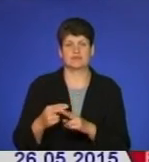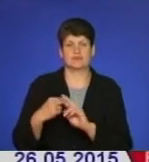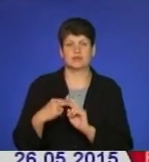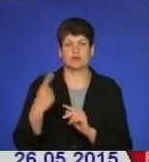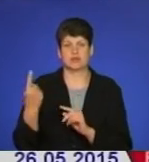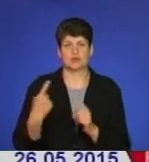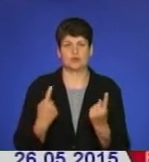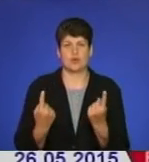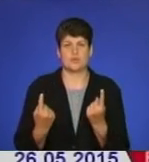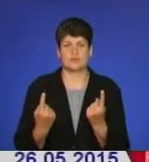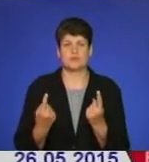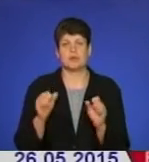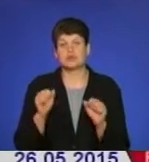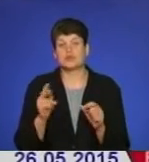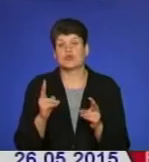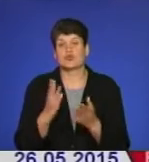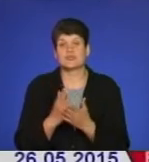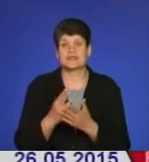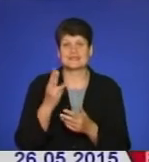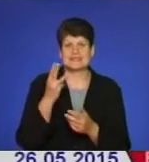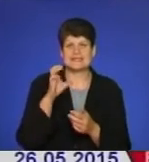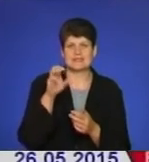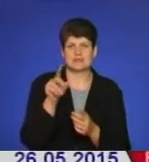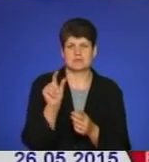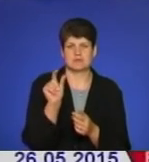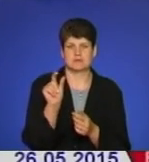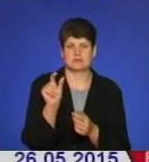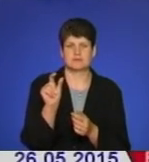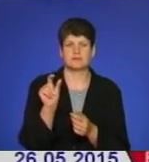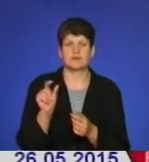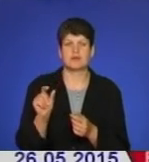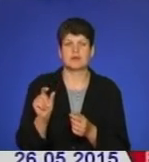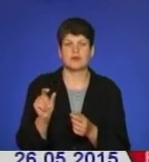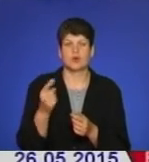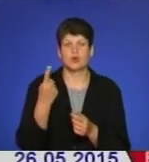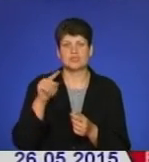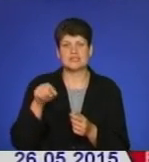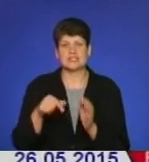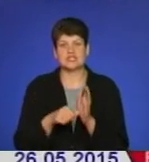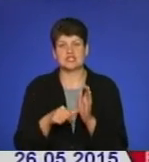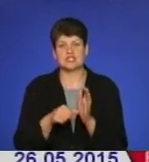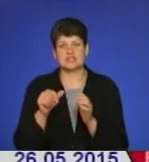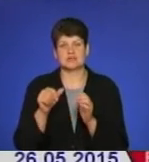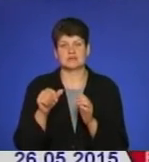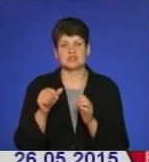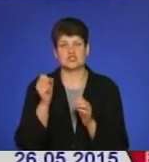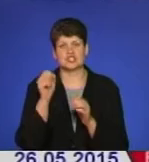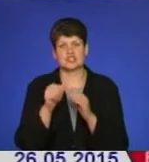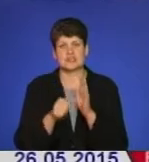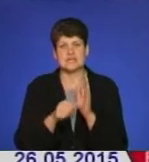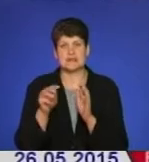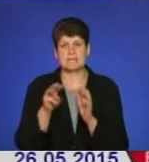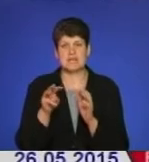одного. Можливо, в когось є метал 3 см товщиною, це плита, 1,6, тобто 16 мм плита, і